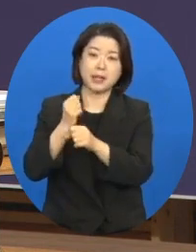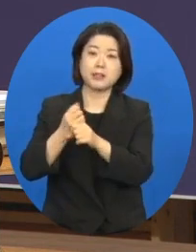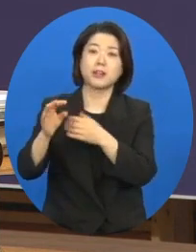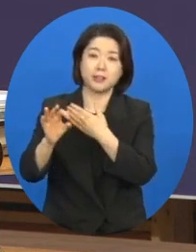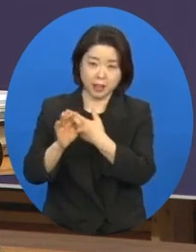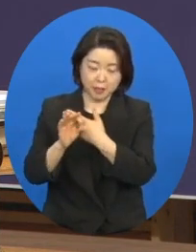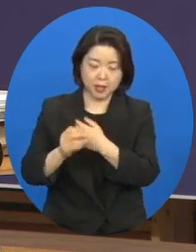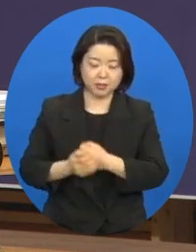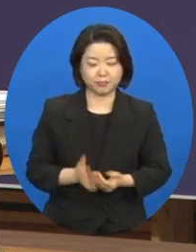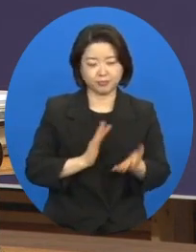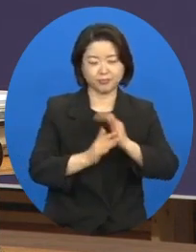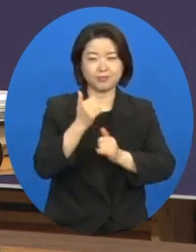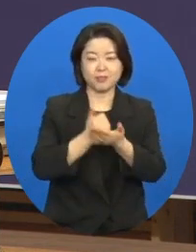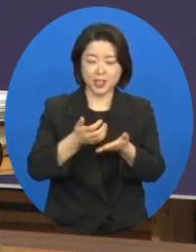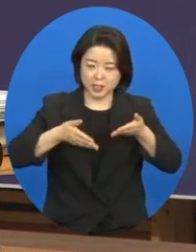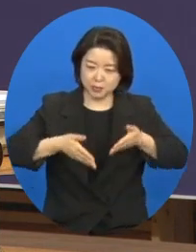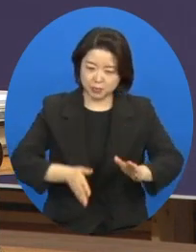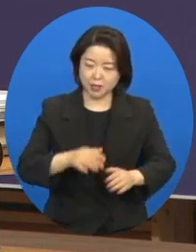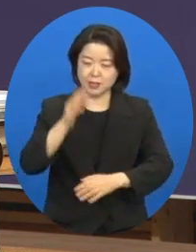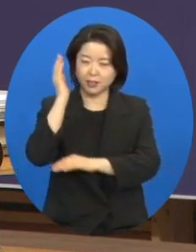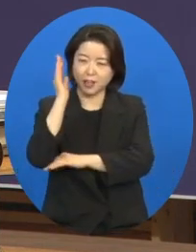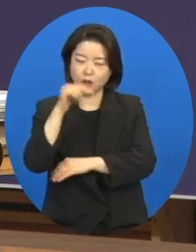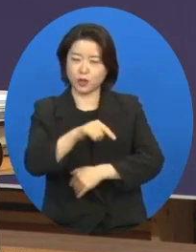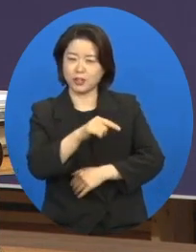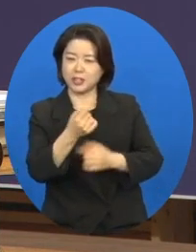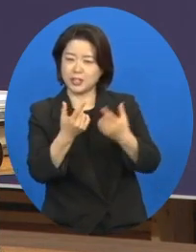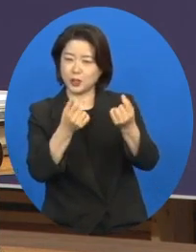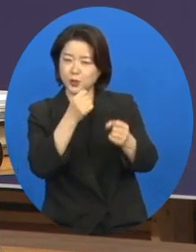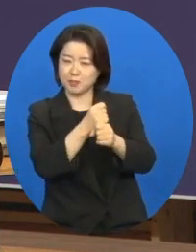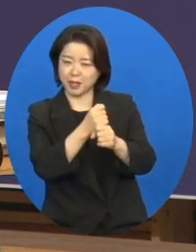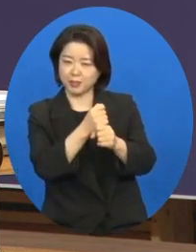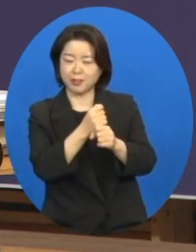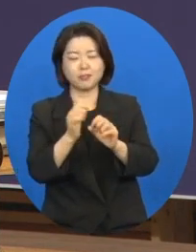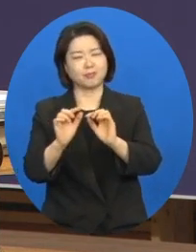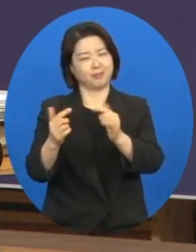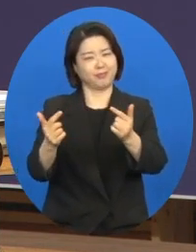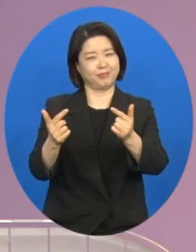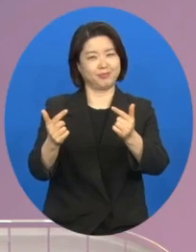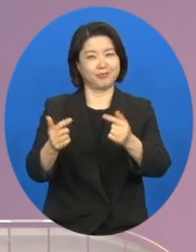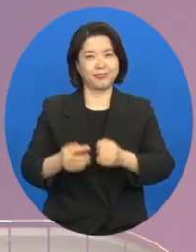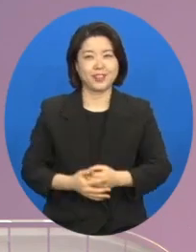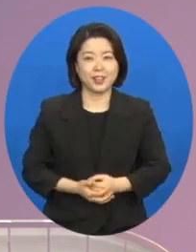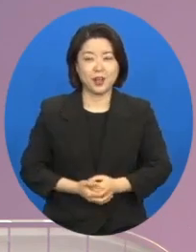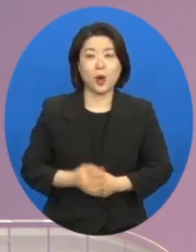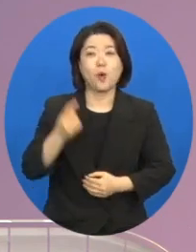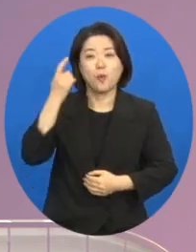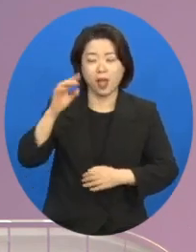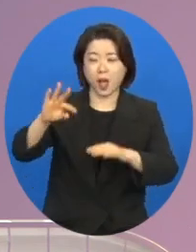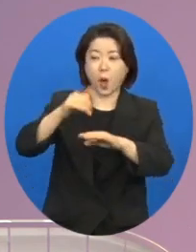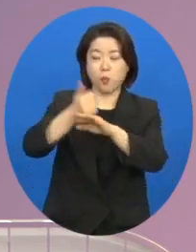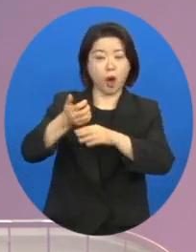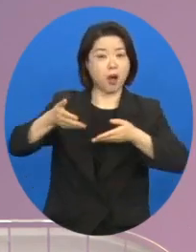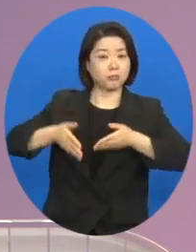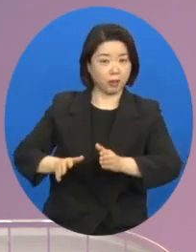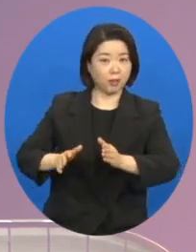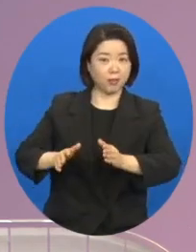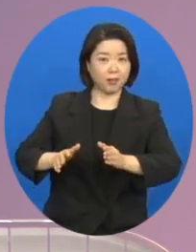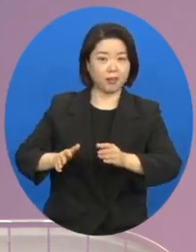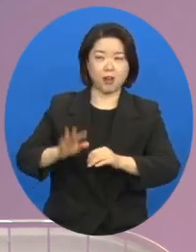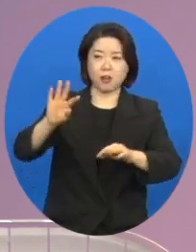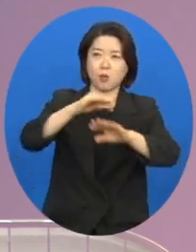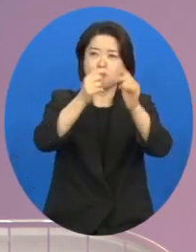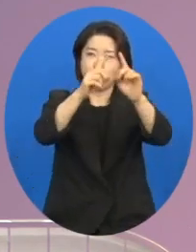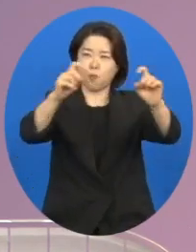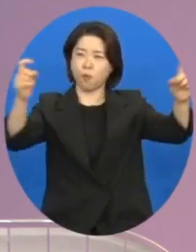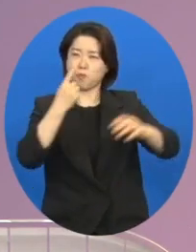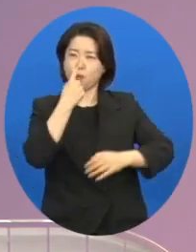예수님의 탄생을 이렇게 지어냈을까? 그랬을 것 같지는 않았기 때문에 그렇습니다. 왕의 탄생인데 왕궁에서